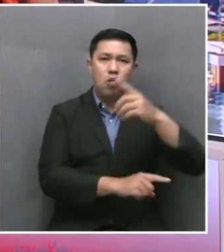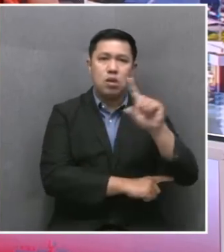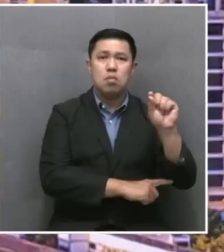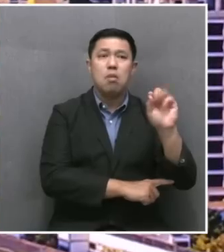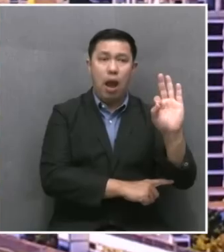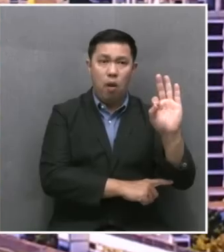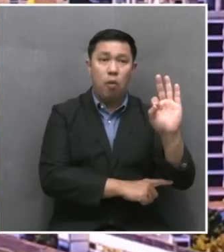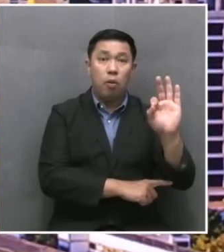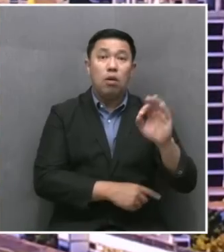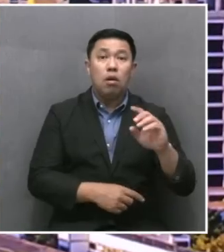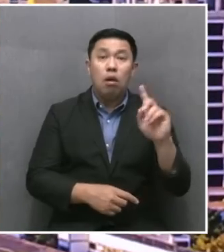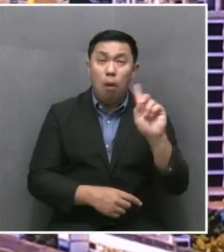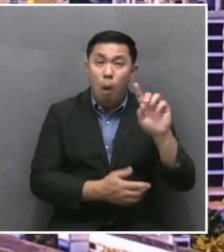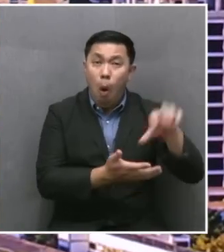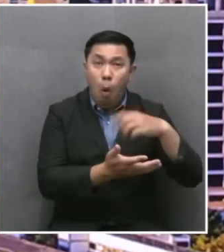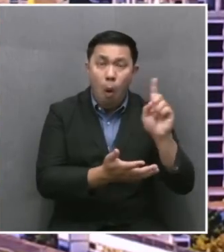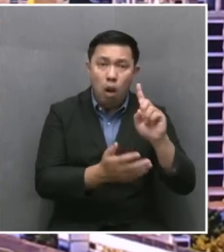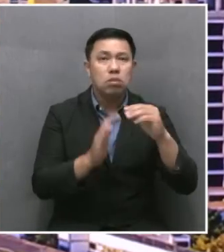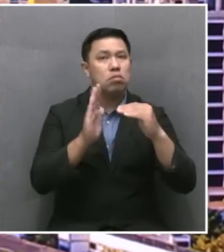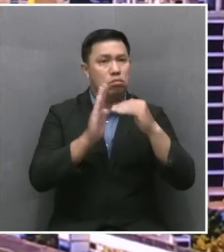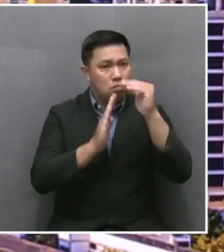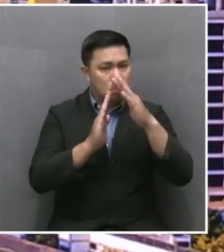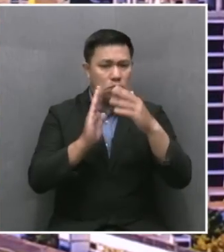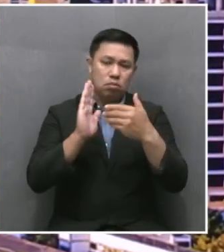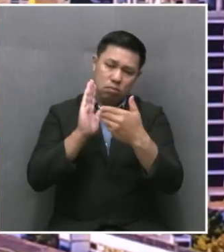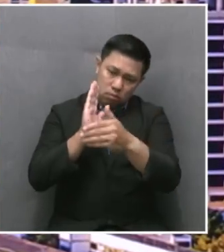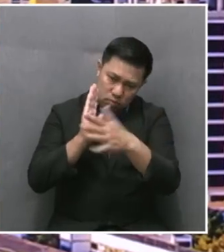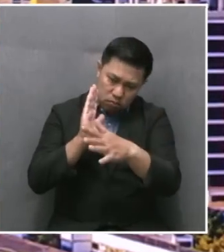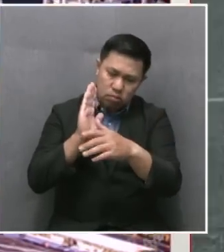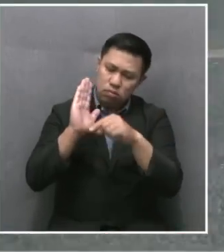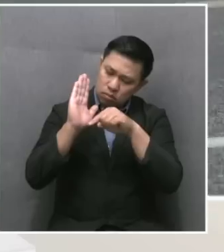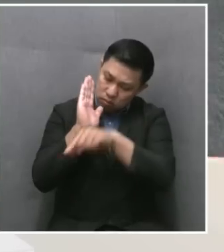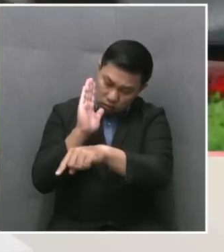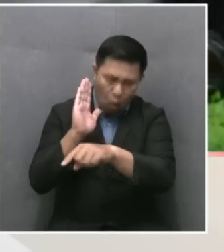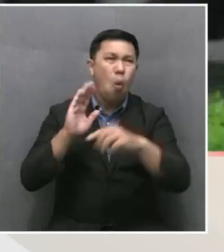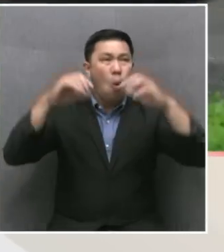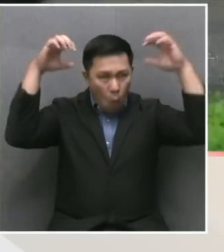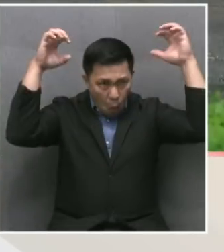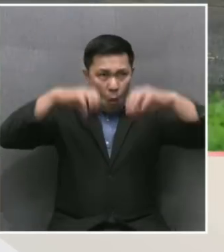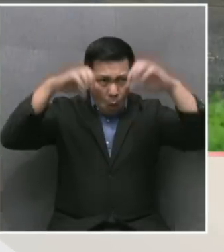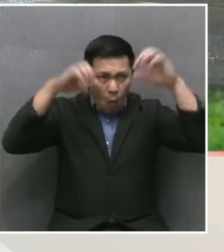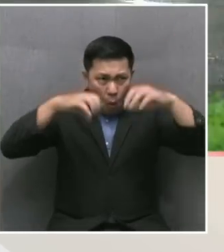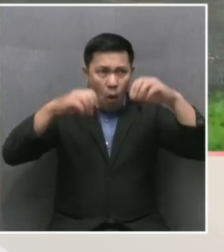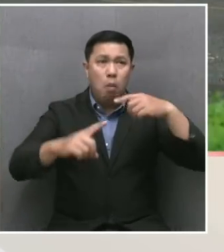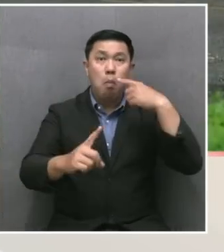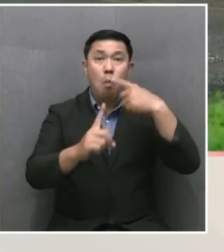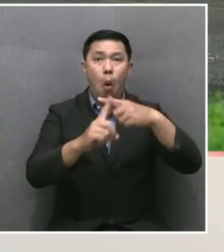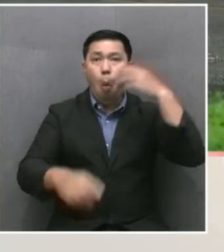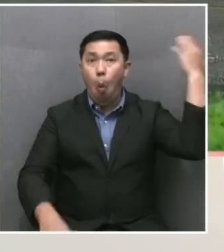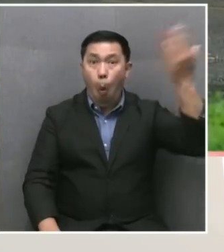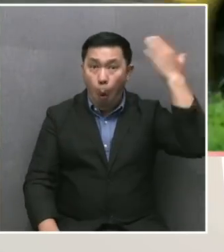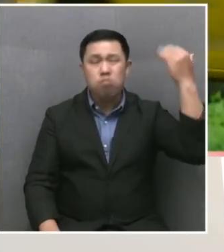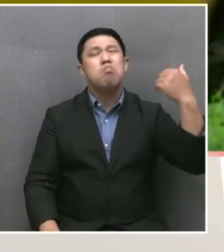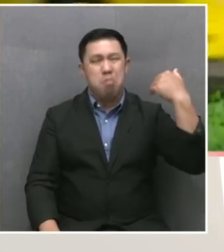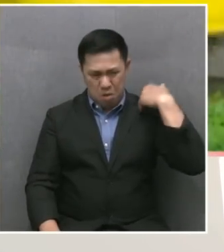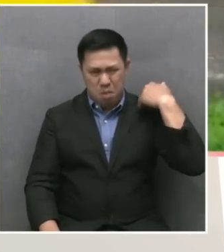บอกว่าสำหรับในพื้นที่ทั้งภาคเหนือภาคอีสานรวมถึงภาคตะวันออกจะมีฝนฟ้าคะนองและตมกระโชกแรงเพิ่มมากขึ้นก็